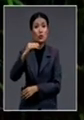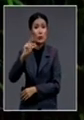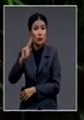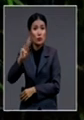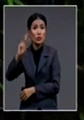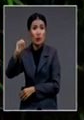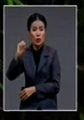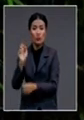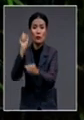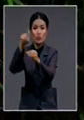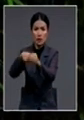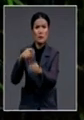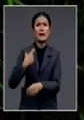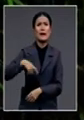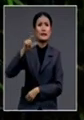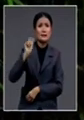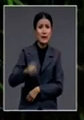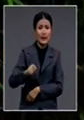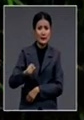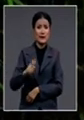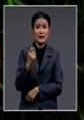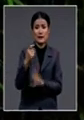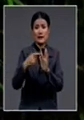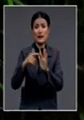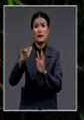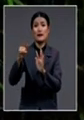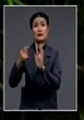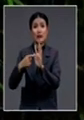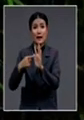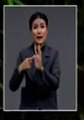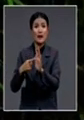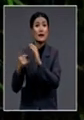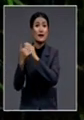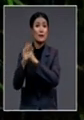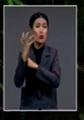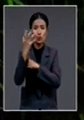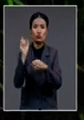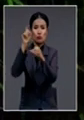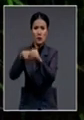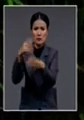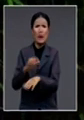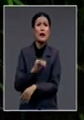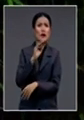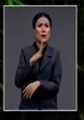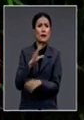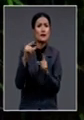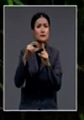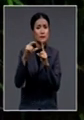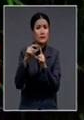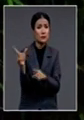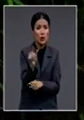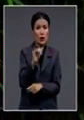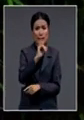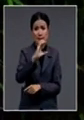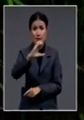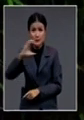างประเทศหรือที่เรียกย่อว่า ICC ค่ะหลังจากที่เดือนที่ผ่านมานะคะทาง ICC นั้นประกาศค่ะว่าจะมีการสอบสว